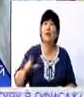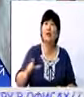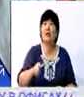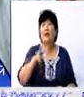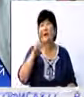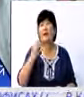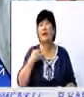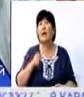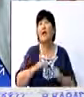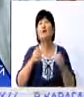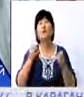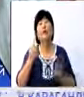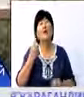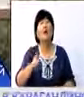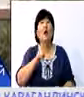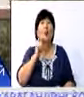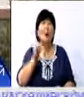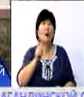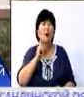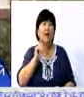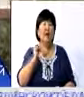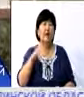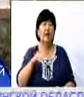Кызылорды откроется еще один молодежный